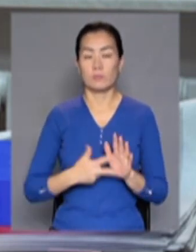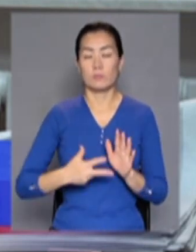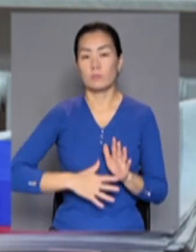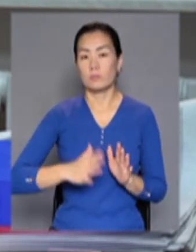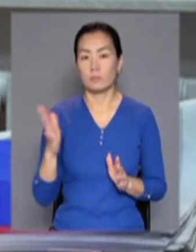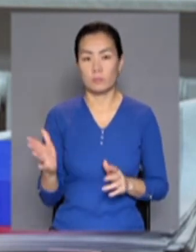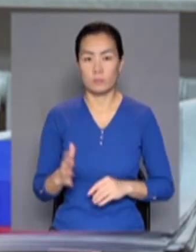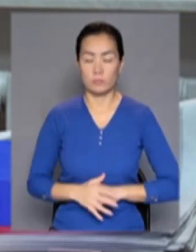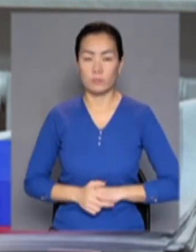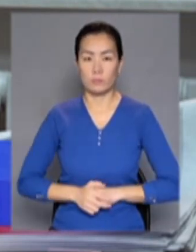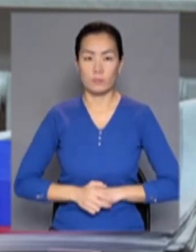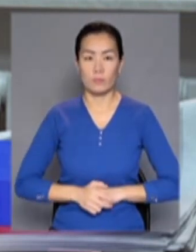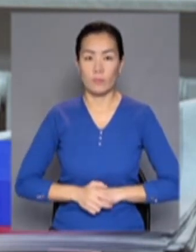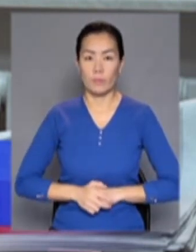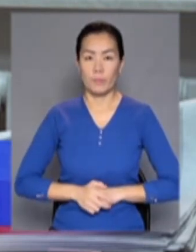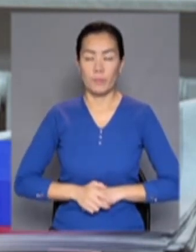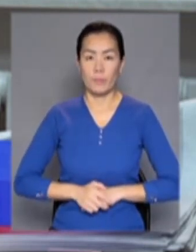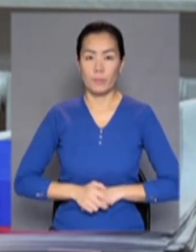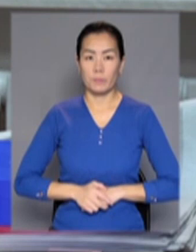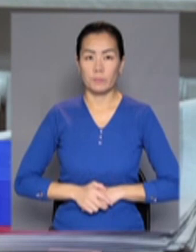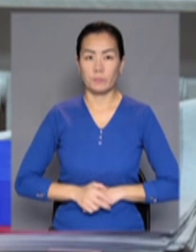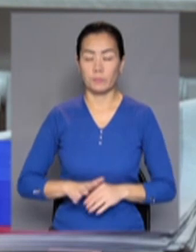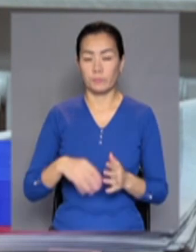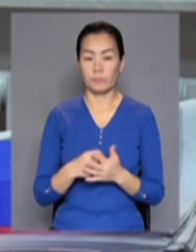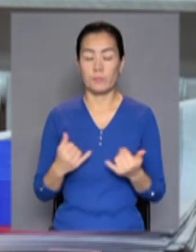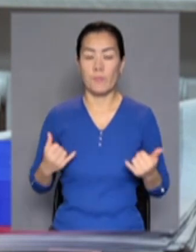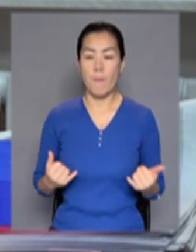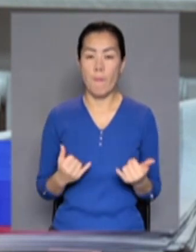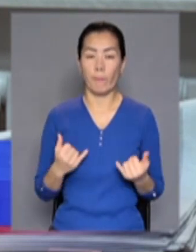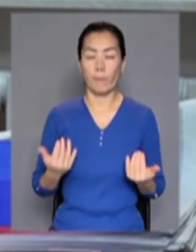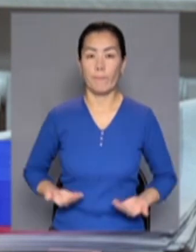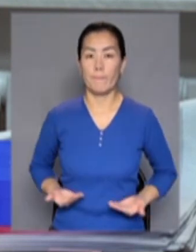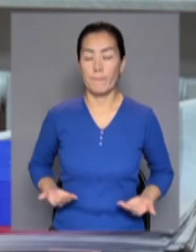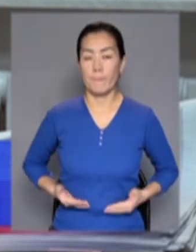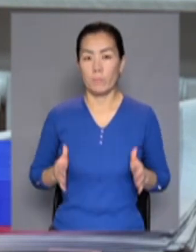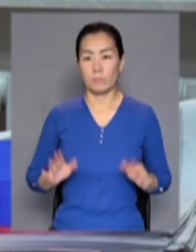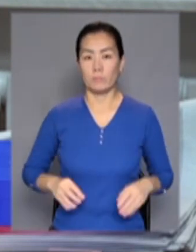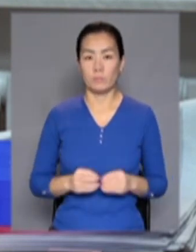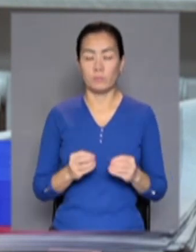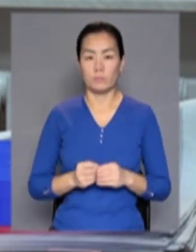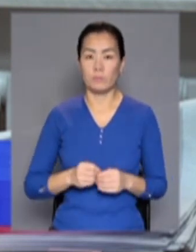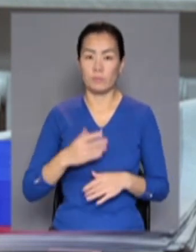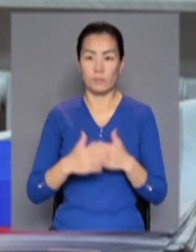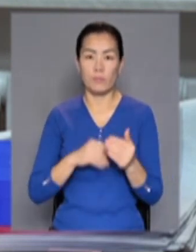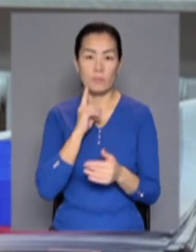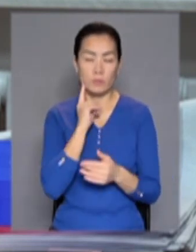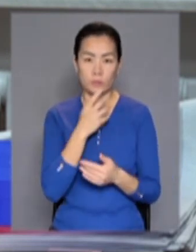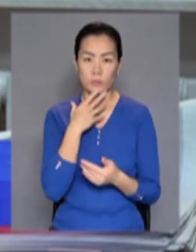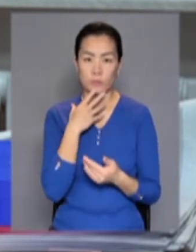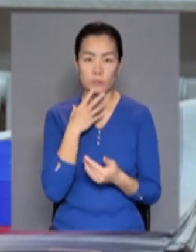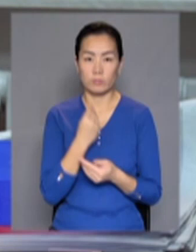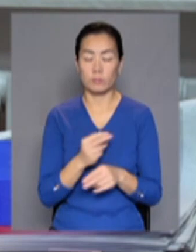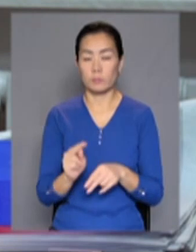асып, 90-ға аяқ басты ғой. Сол қазірге дейін ол кісі қоғамдық өмірден қалып көрген жоқ. Жастарға